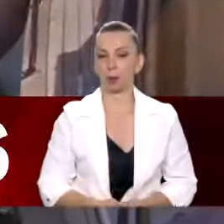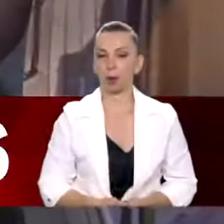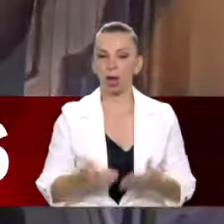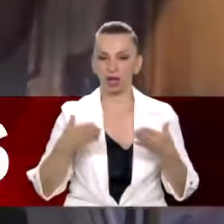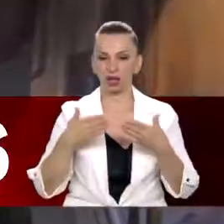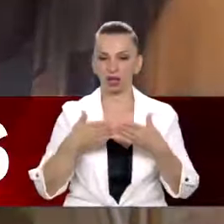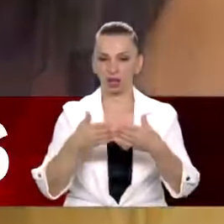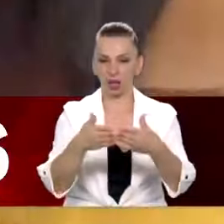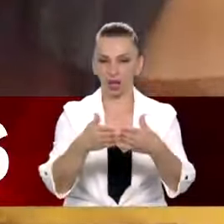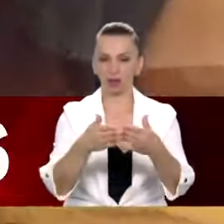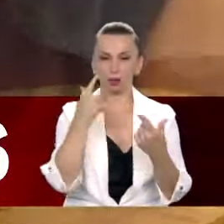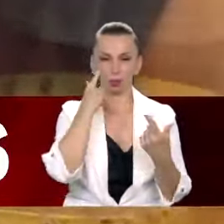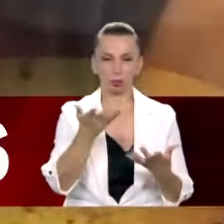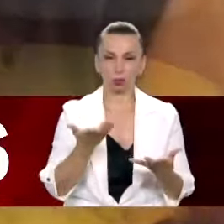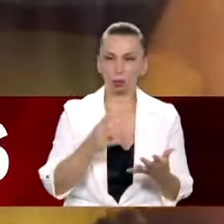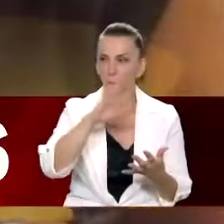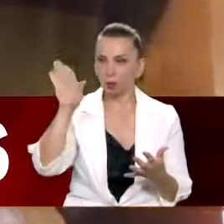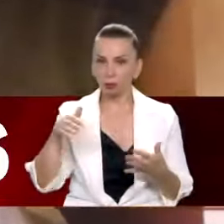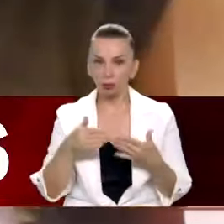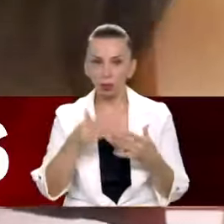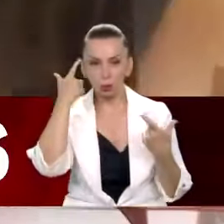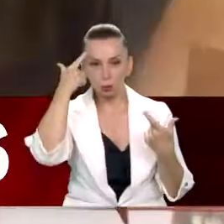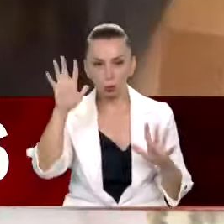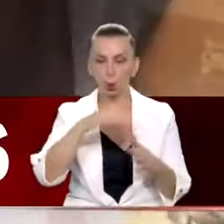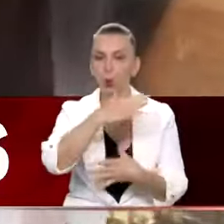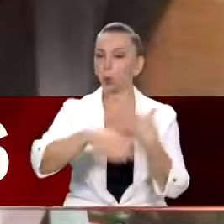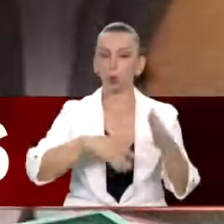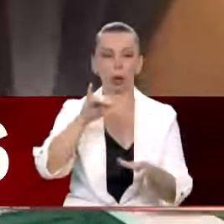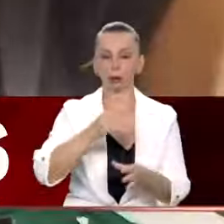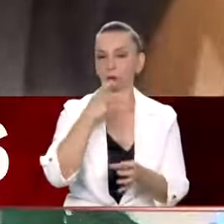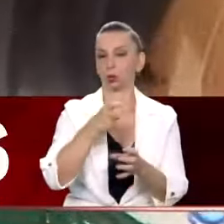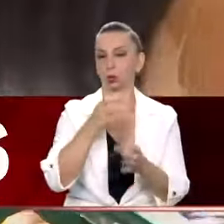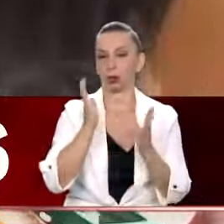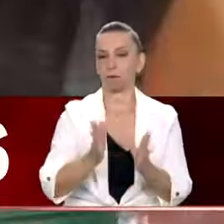Tekneden çıkan vahşet balıkçıları dehşete düşürürken olayla ilgili soruşturma sürüyor.